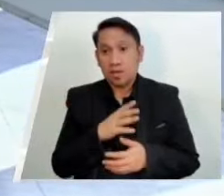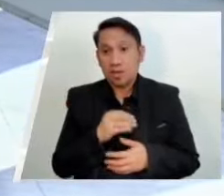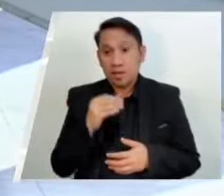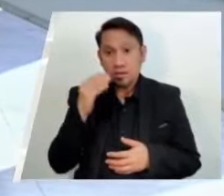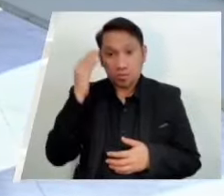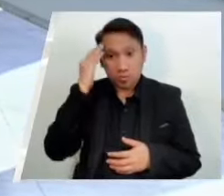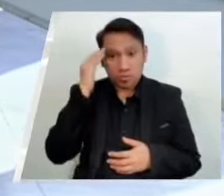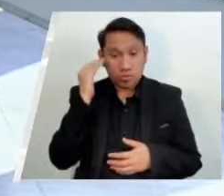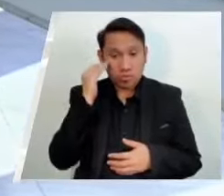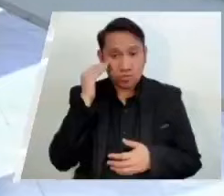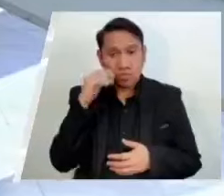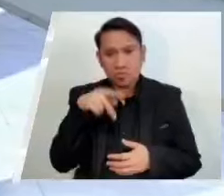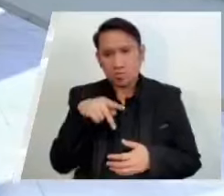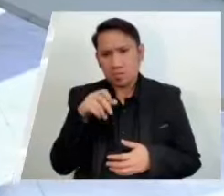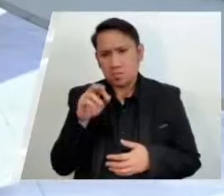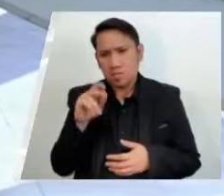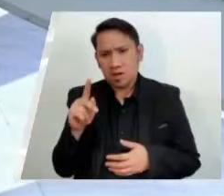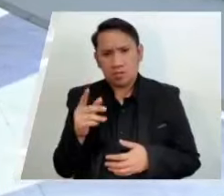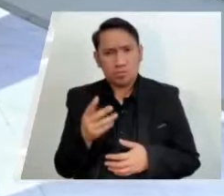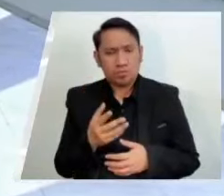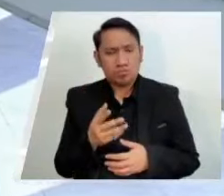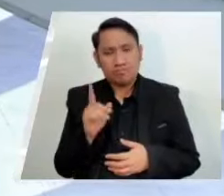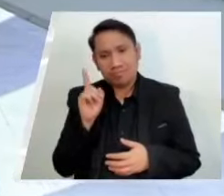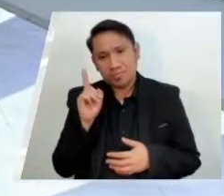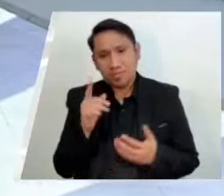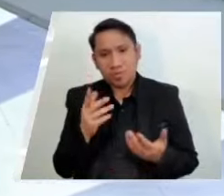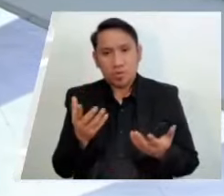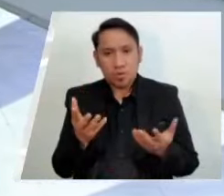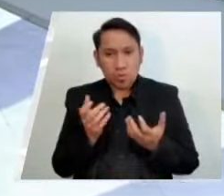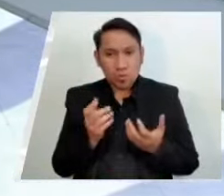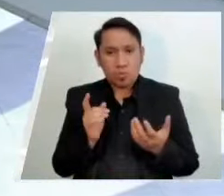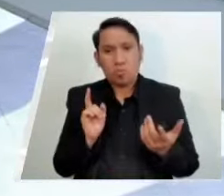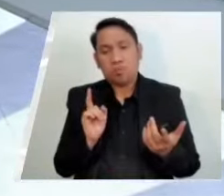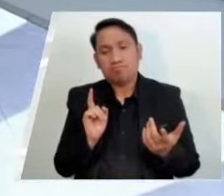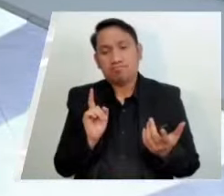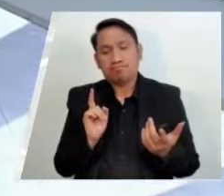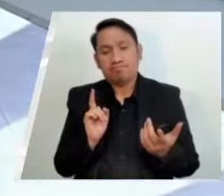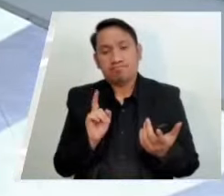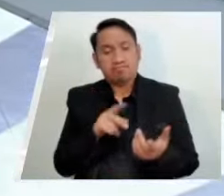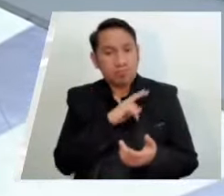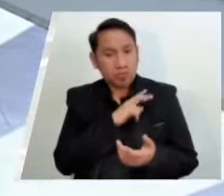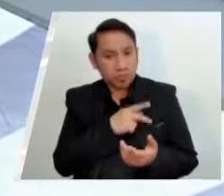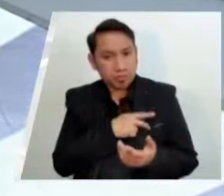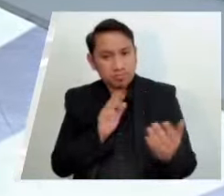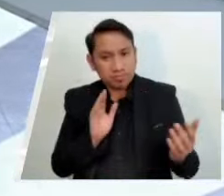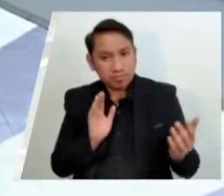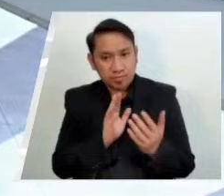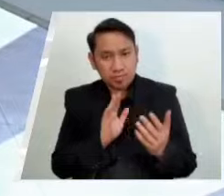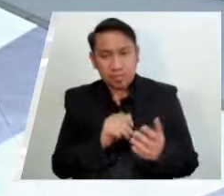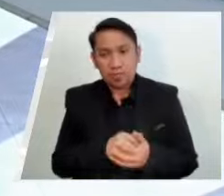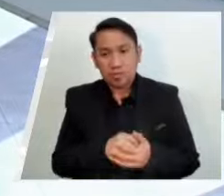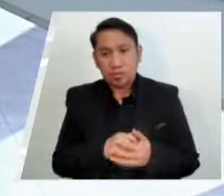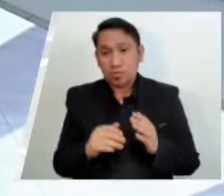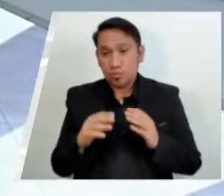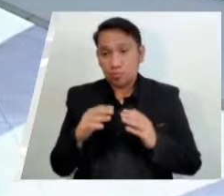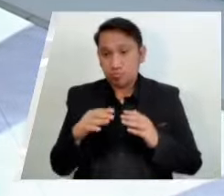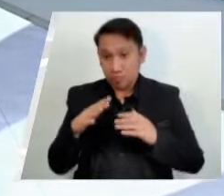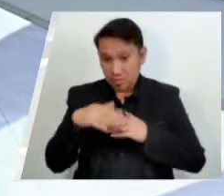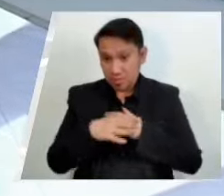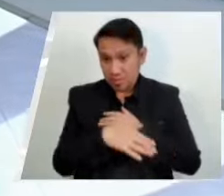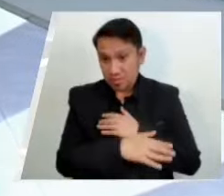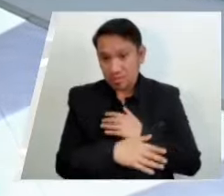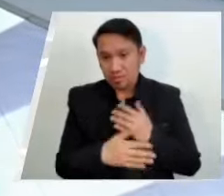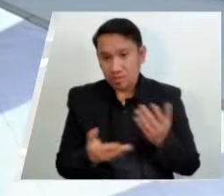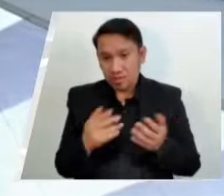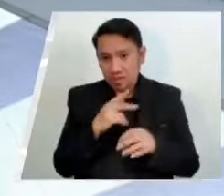Hyun Sik, gustong maka-up close and personal ang ipinagmamalaking yamang-dagat ng bansa. Darito ang showbiz